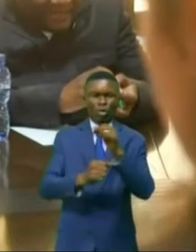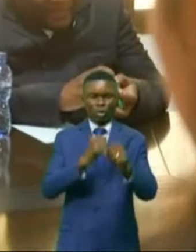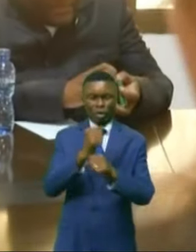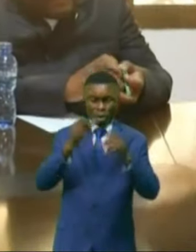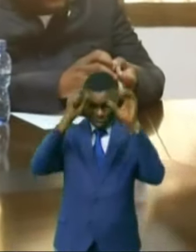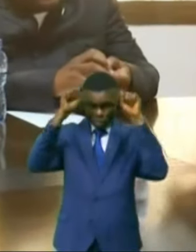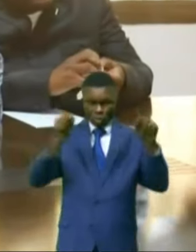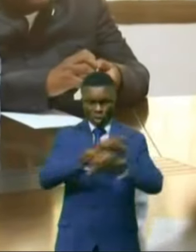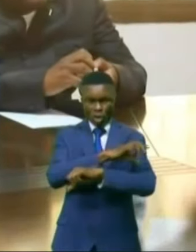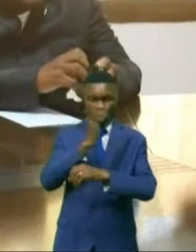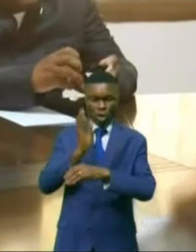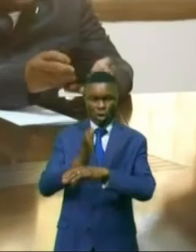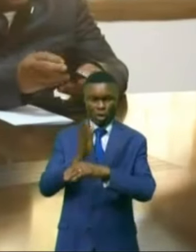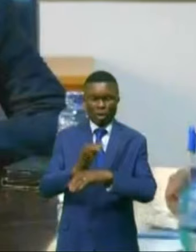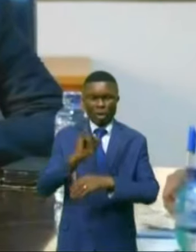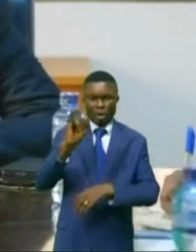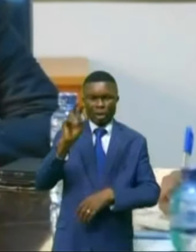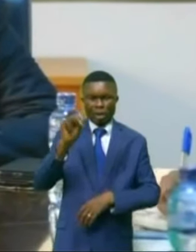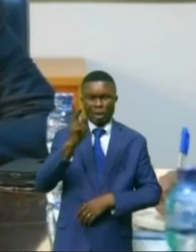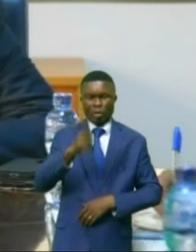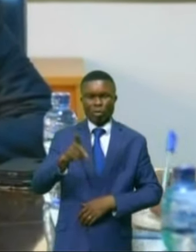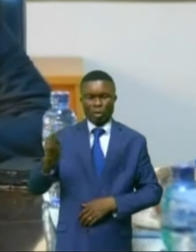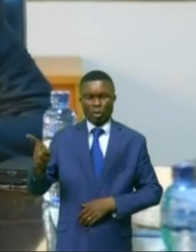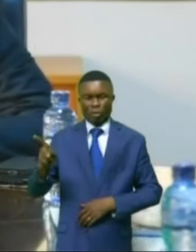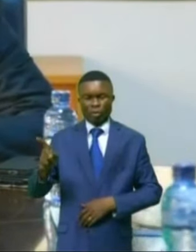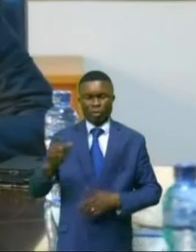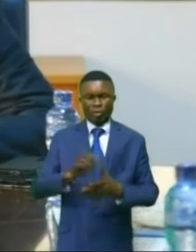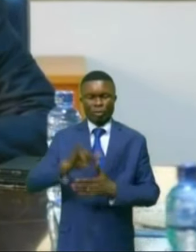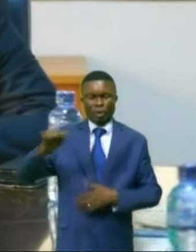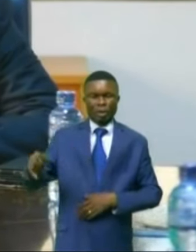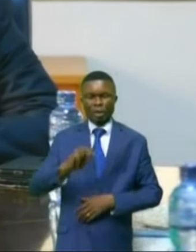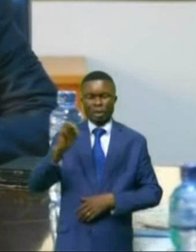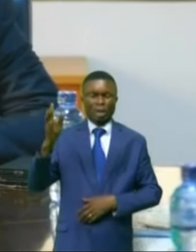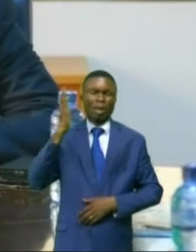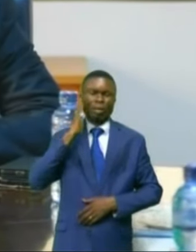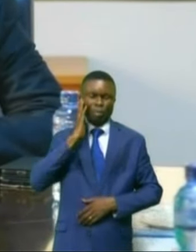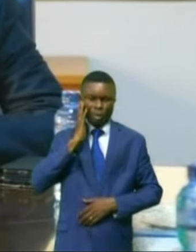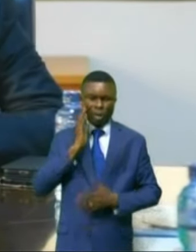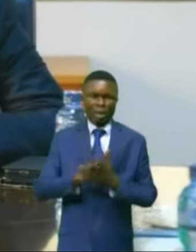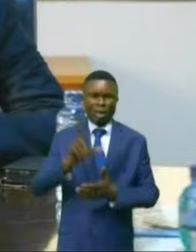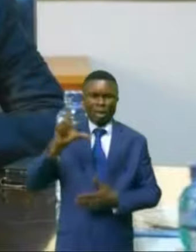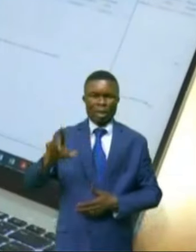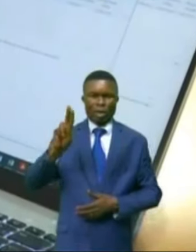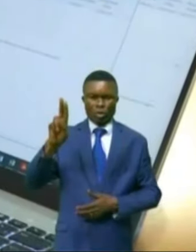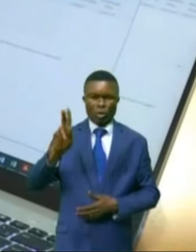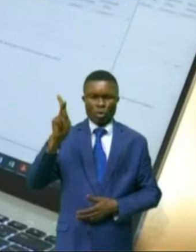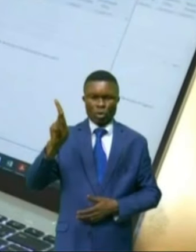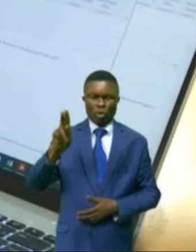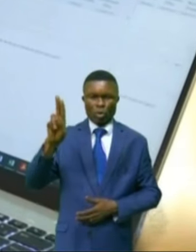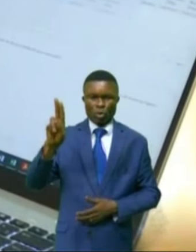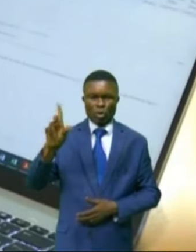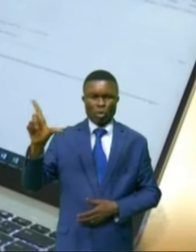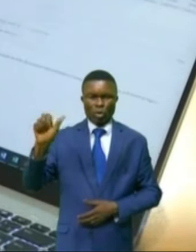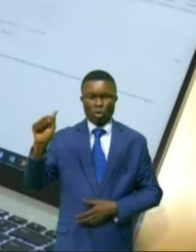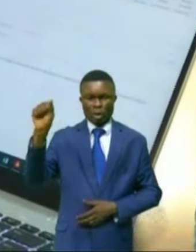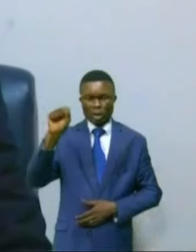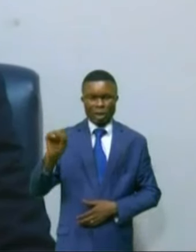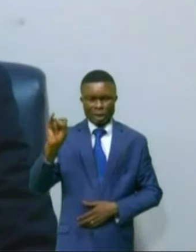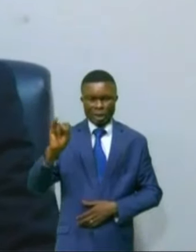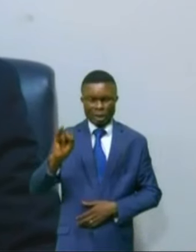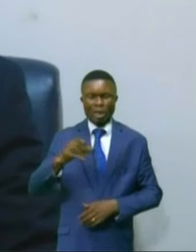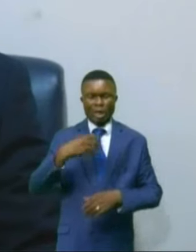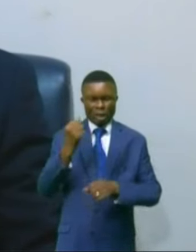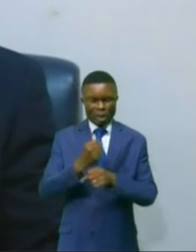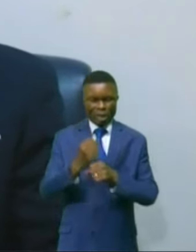conseil d'administration de l'INPP, l'honorable Jean-Marie Lukulasi Masamba, tenait à s'assurer de la bonne mise en